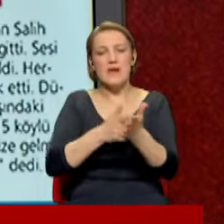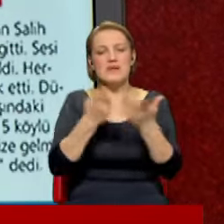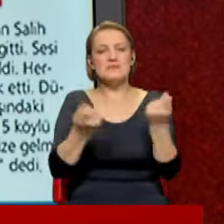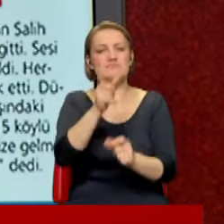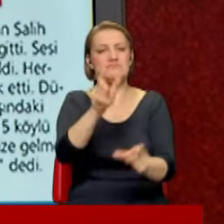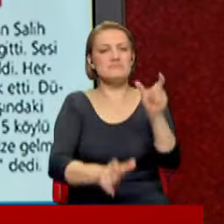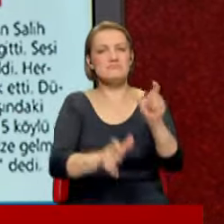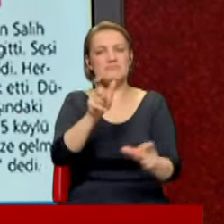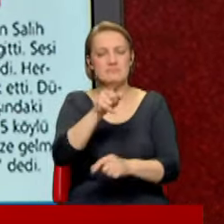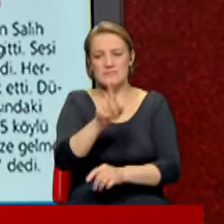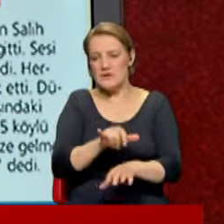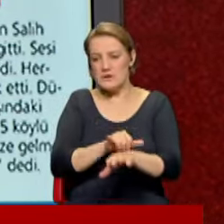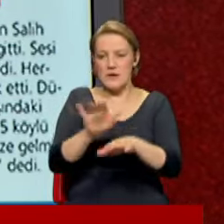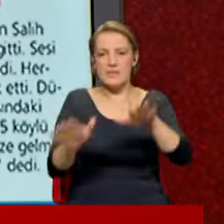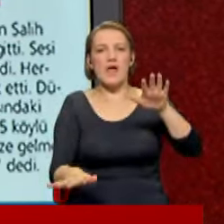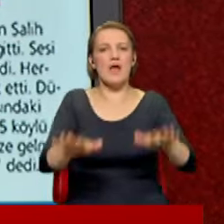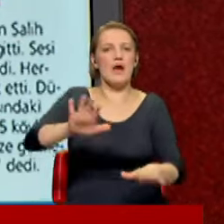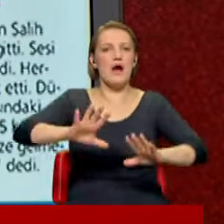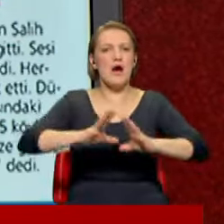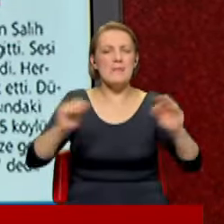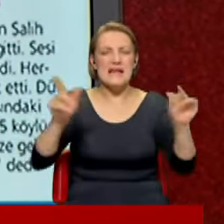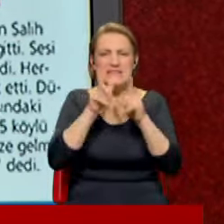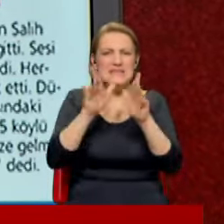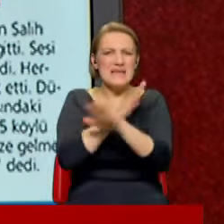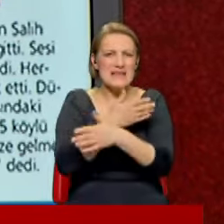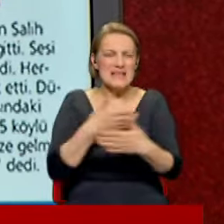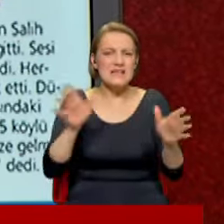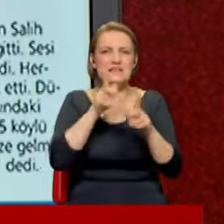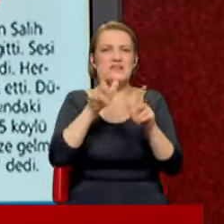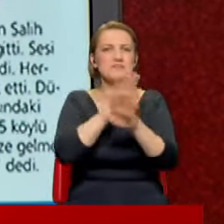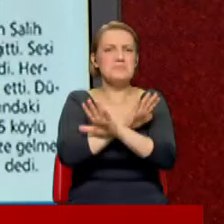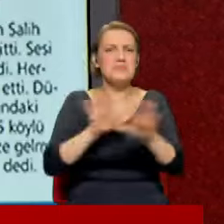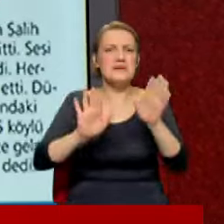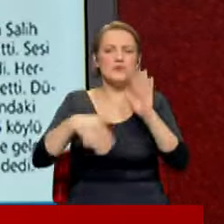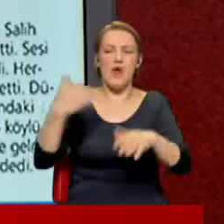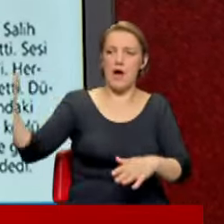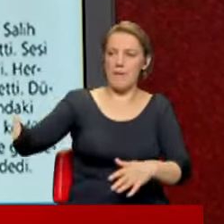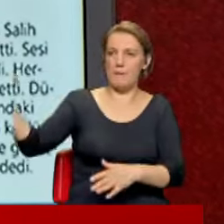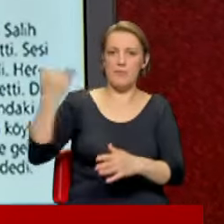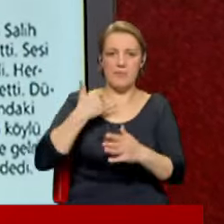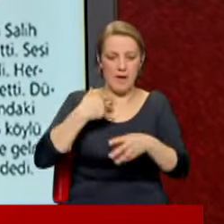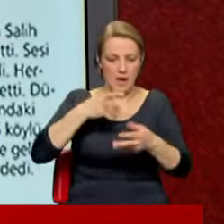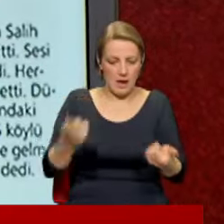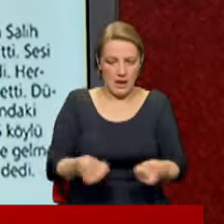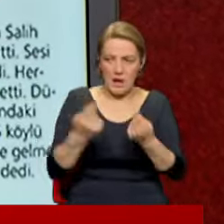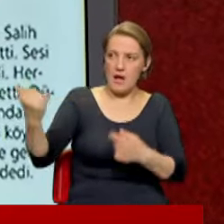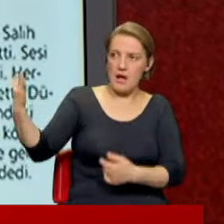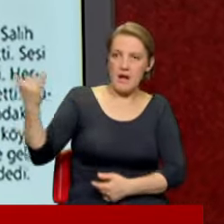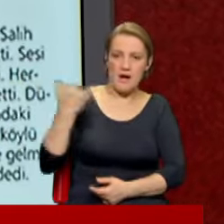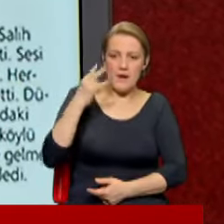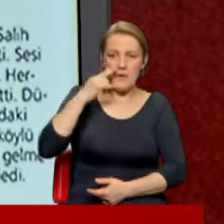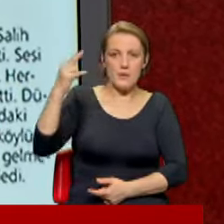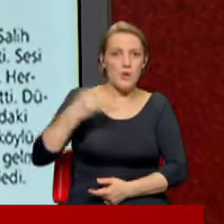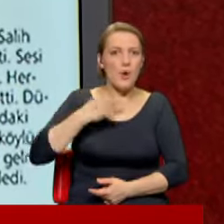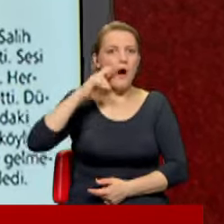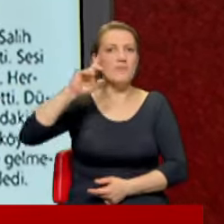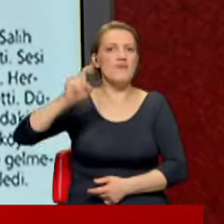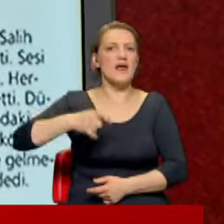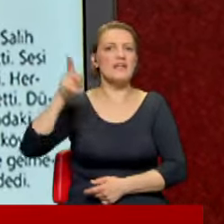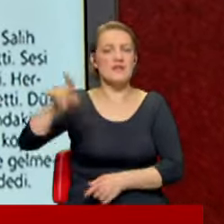çalışan Salih İçer uçak dengesini kaybetti, sesi gitti. Sesi gittikten sonra direkt bize doğru geldi. Herhalde bizi gördü, arkadaşları da fark